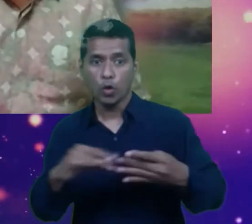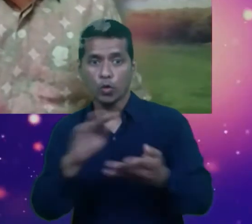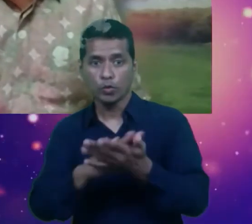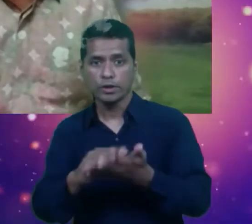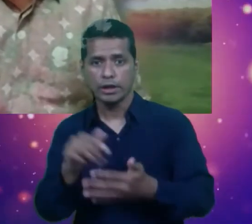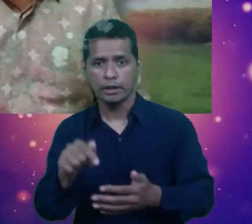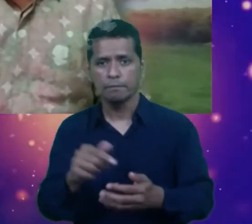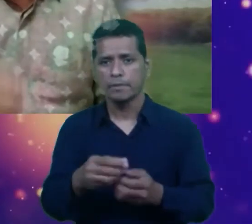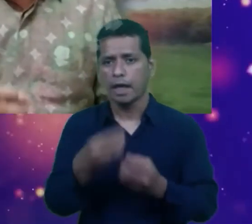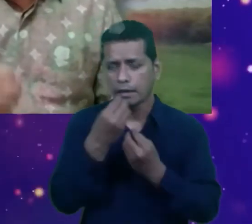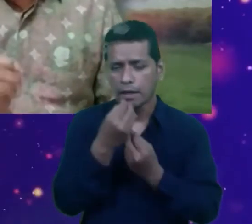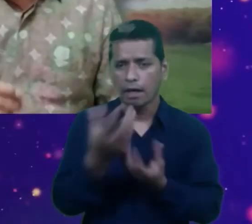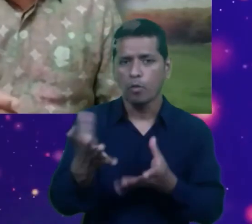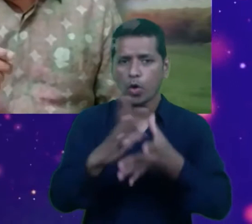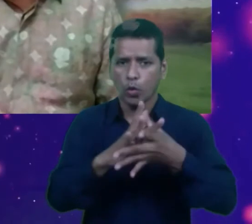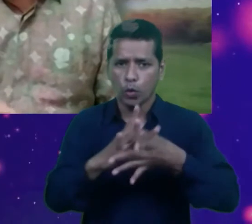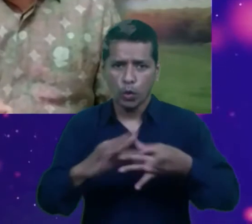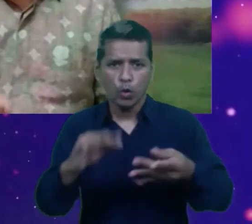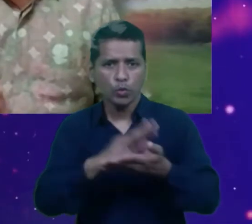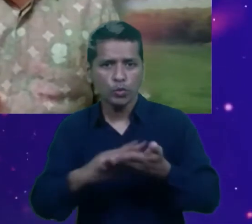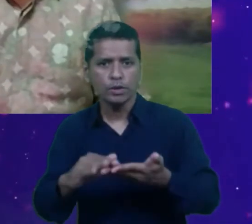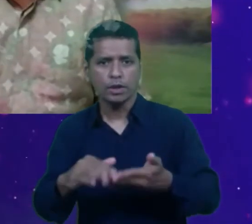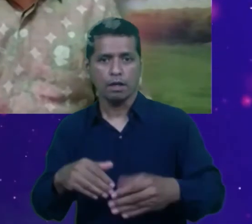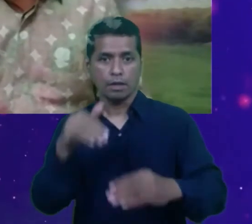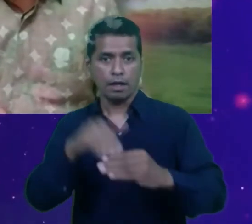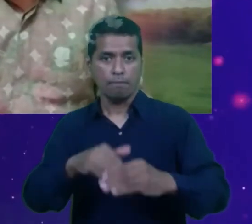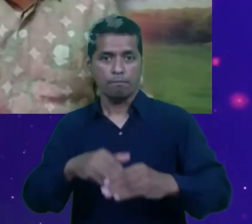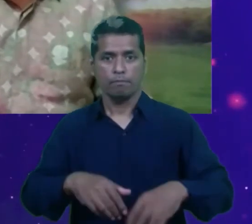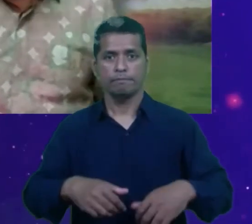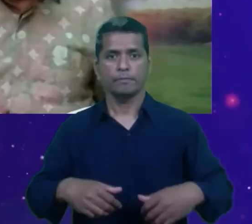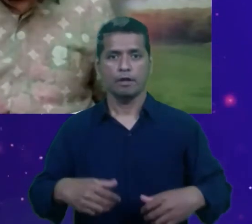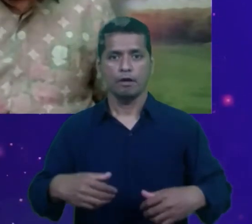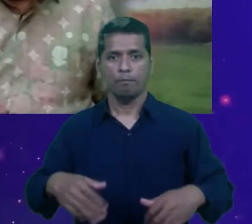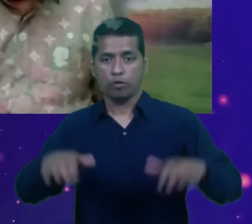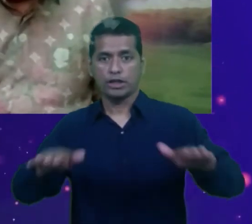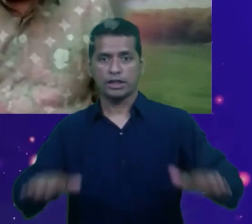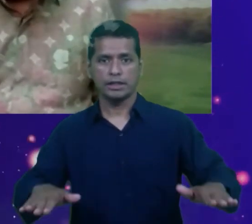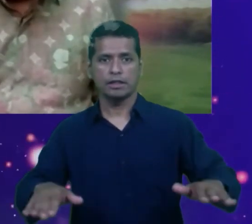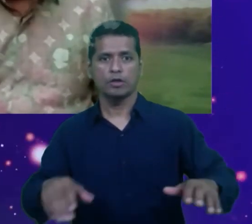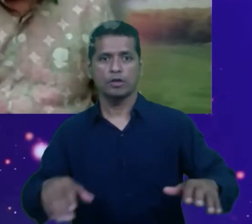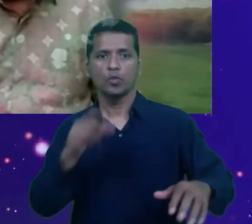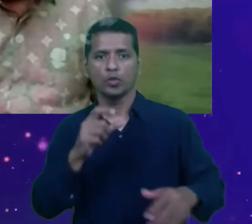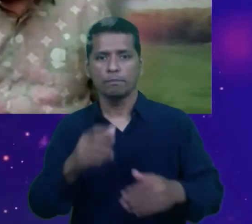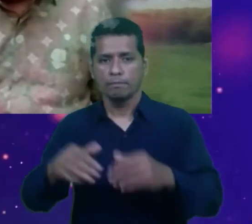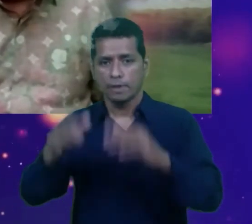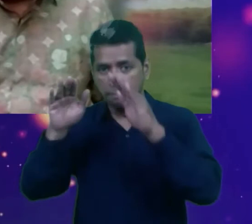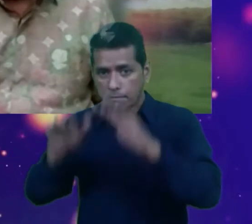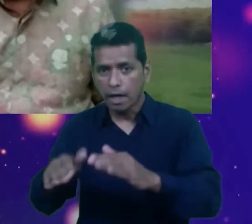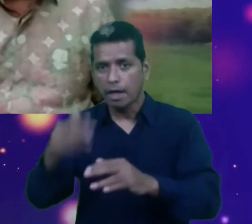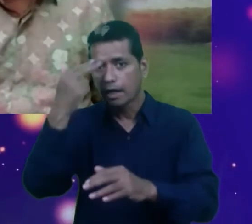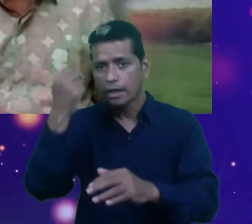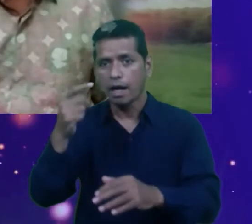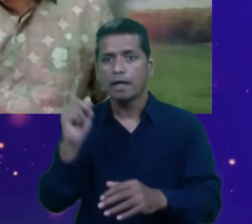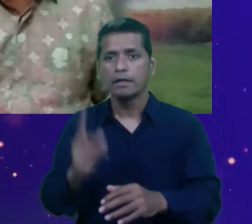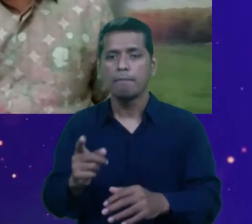kealahan. Ia adalah Allah, sebagaimana Bapa dan juga adalah demikian juga Anak.